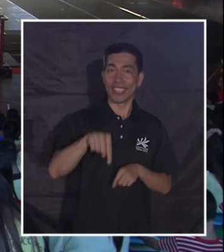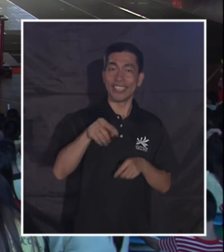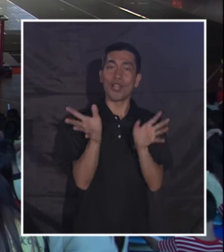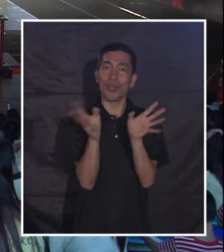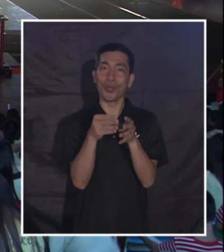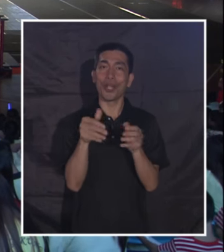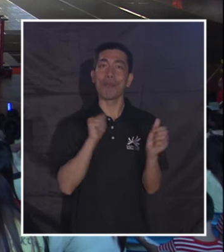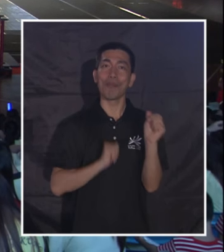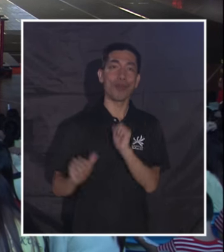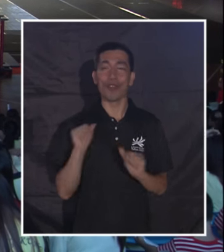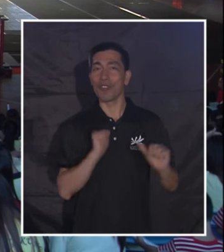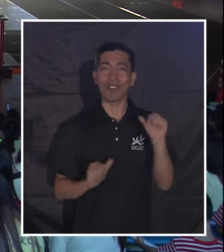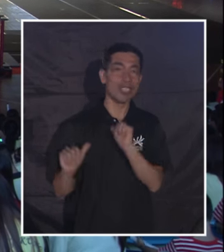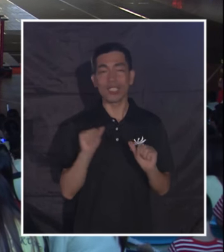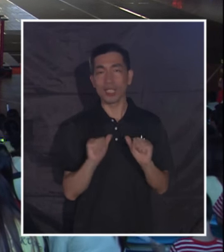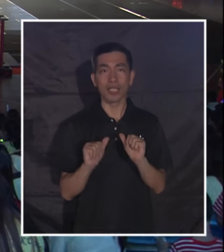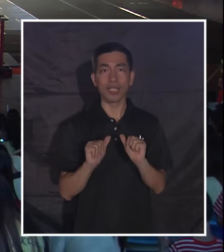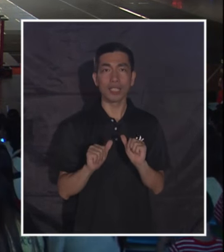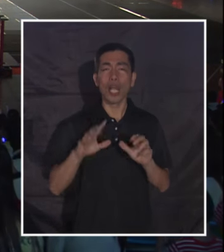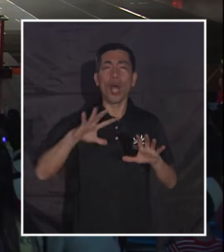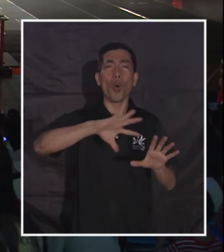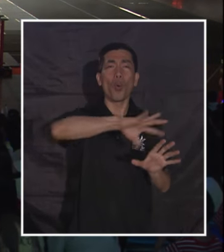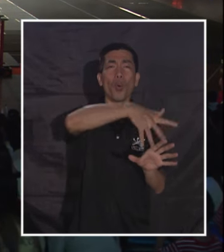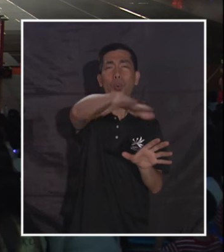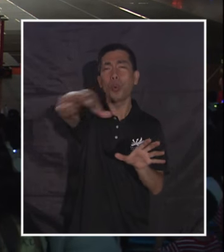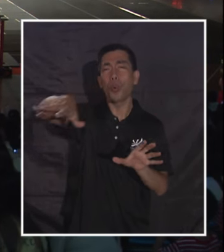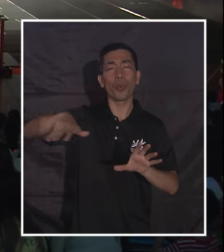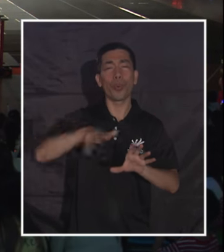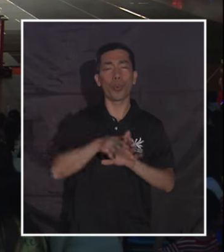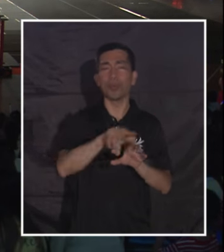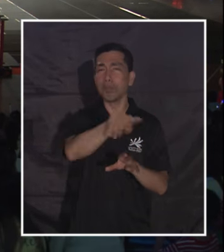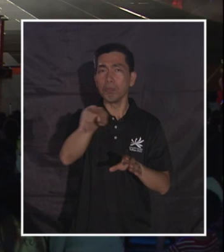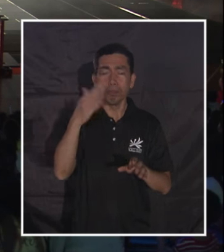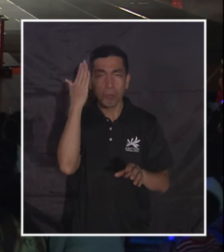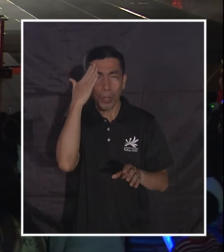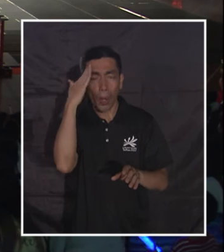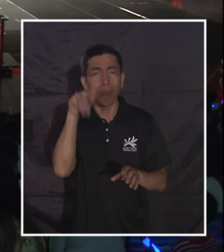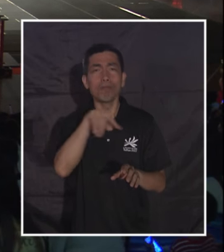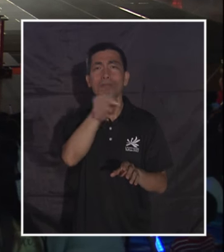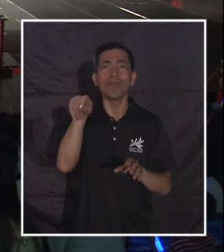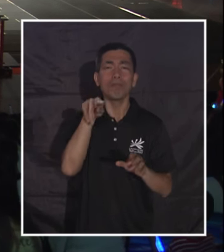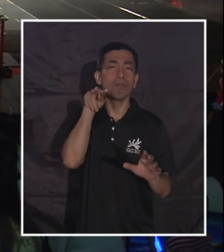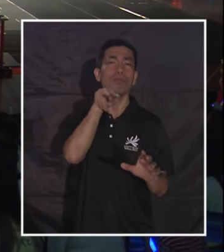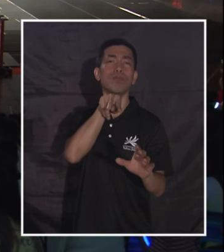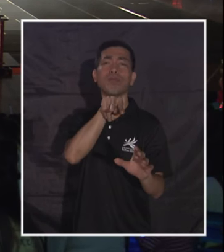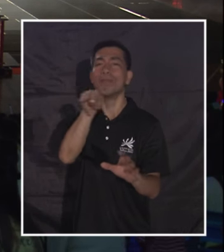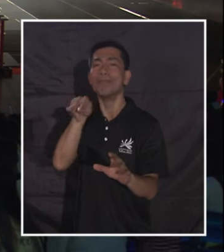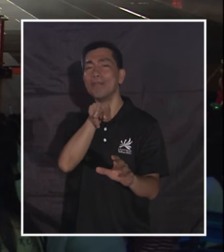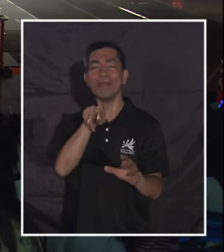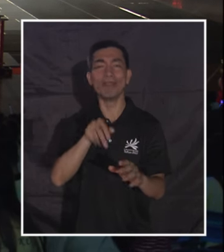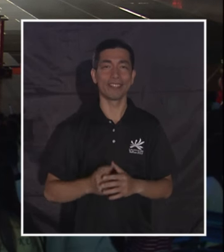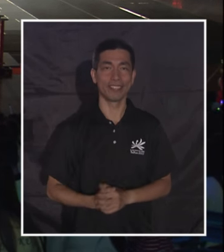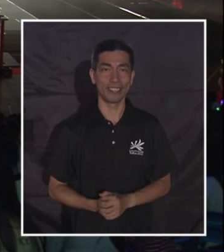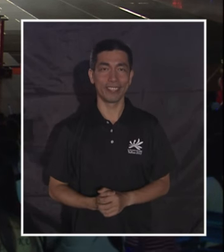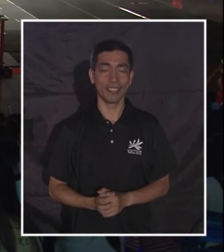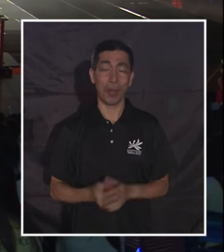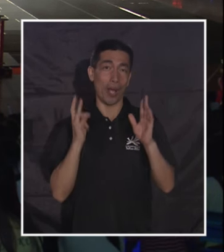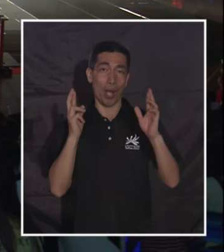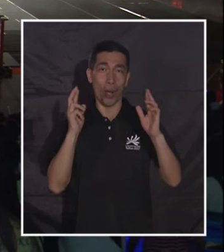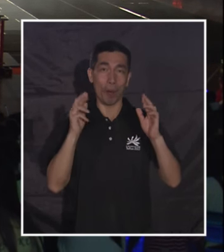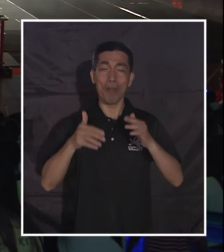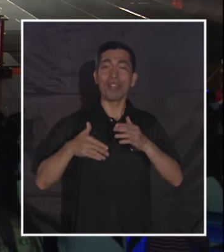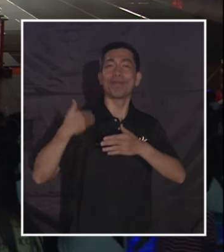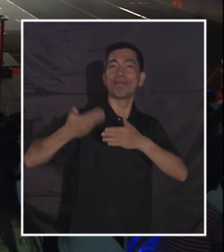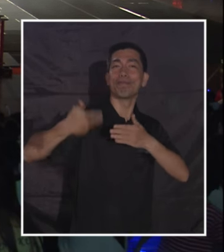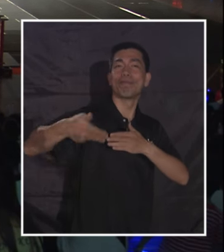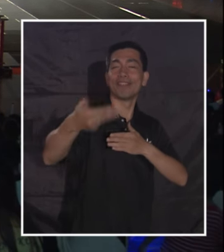国内外，多次受邀至各国演出，期待未来能再继续跃上更多国际舞台的机会，持